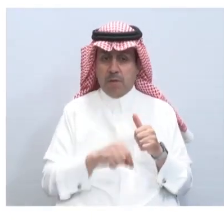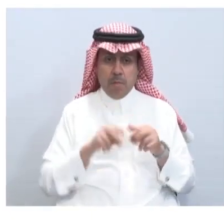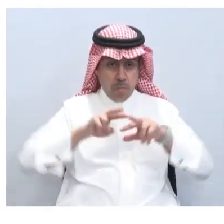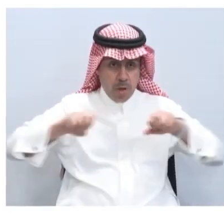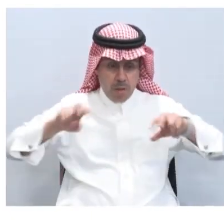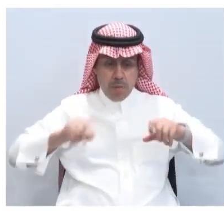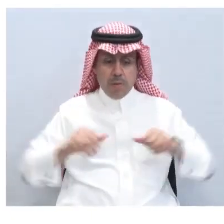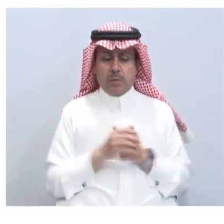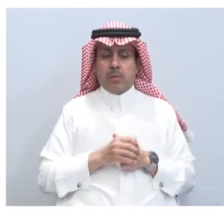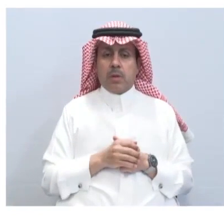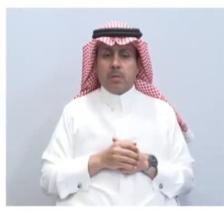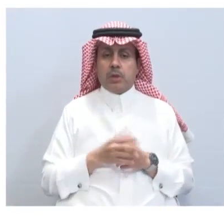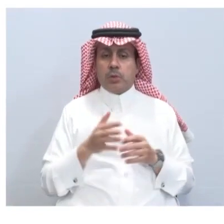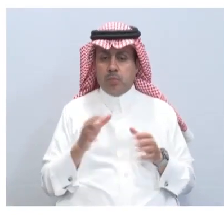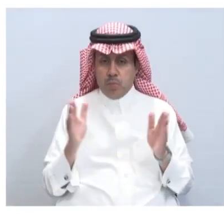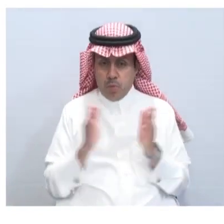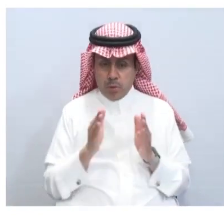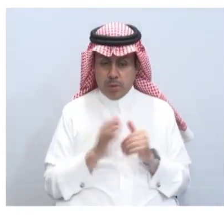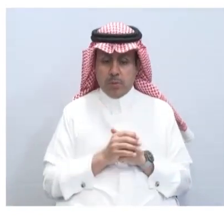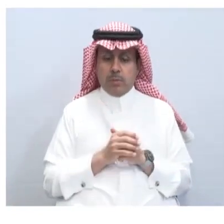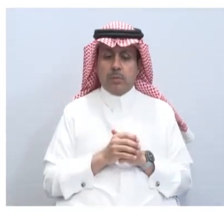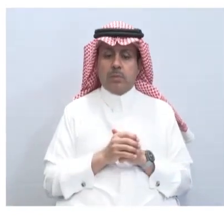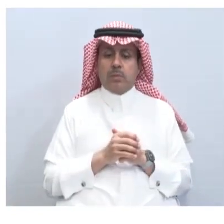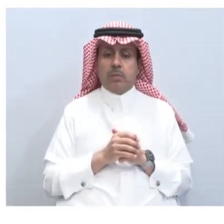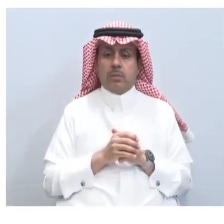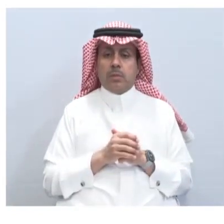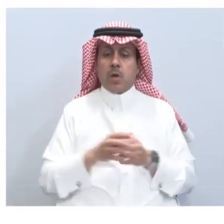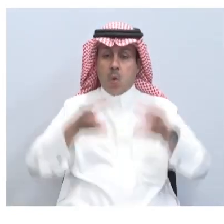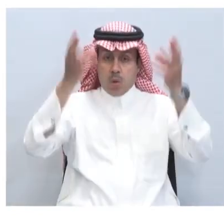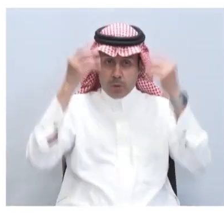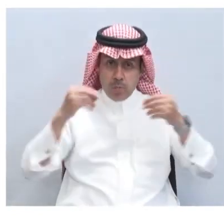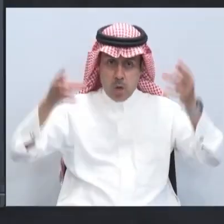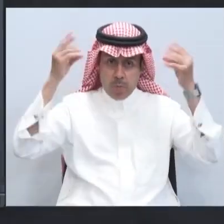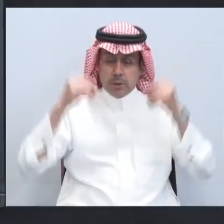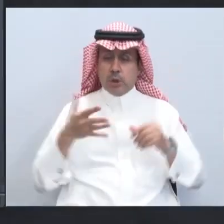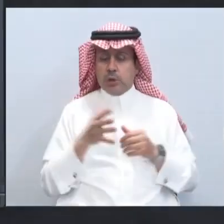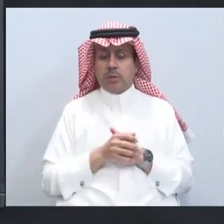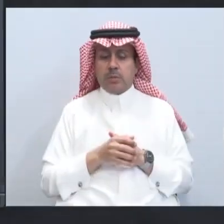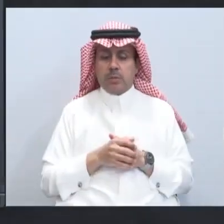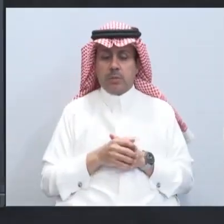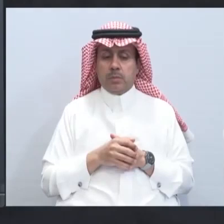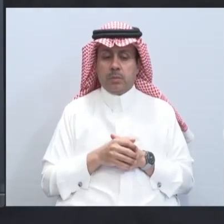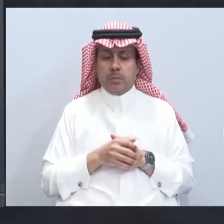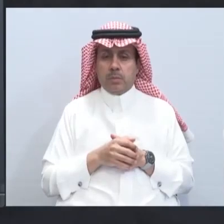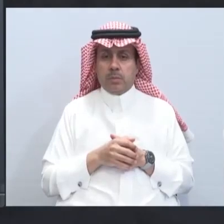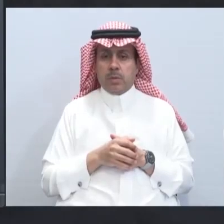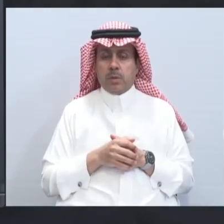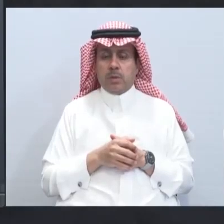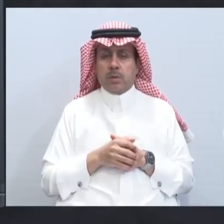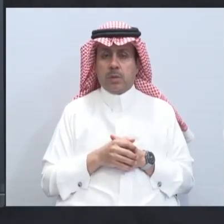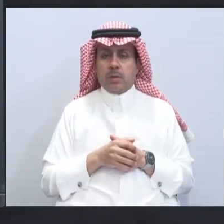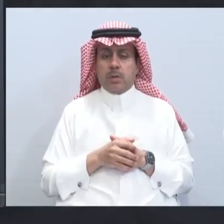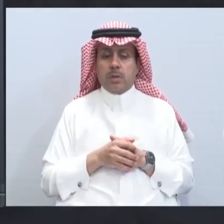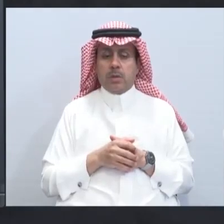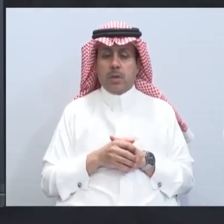عند البحث عن المعلومات محدده فالحصول على معلومات حديثه يعني ما يميز ايضا هذه محركات البحث